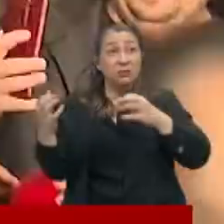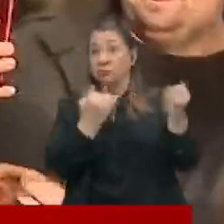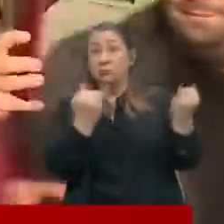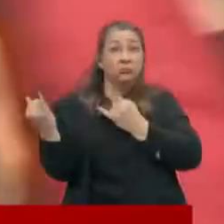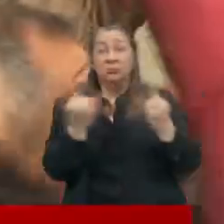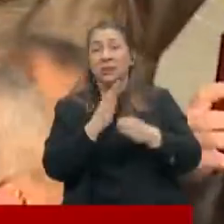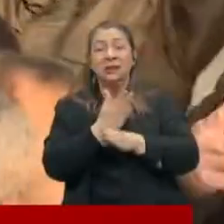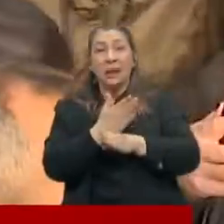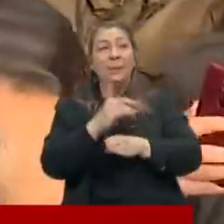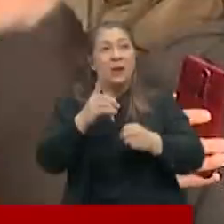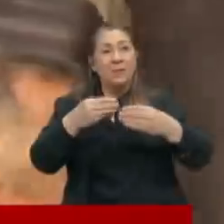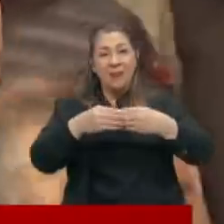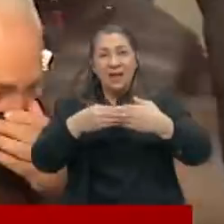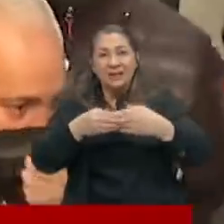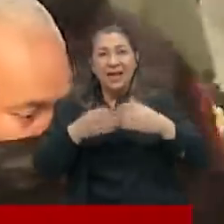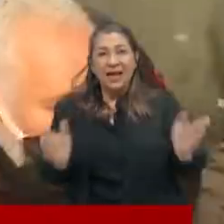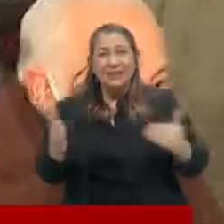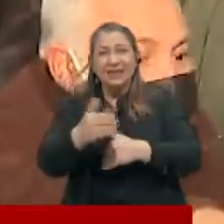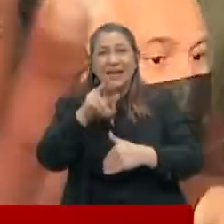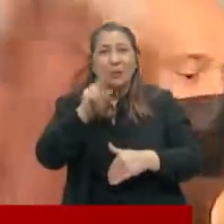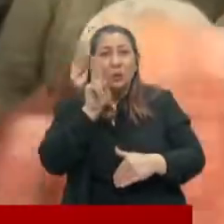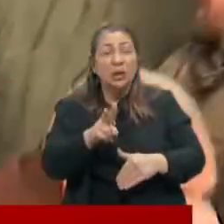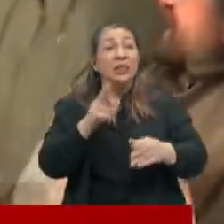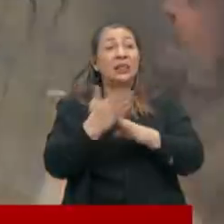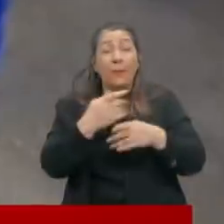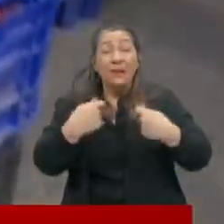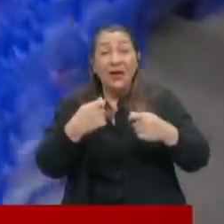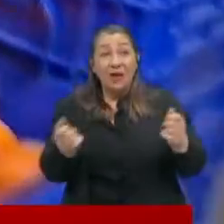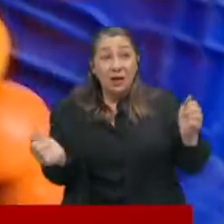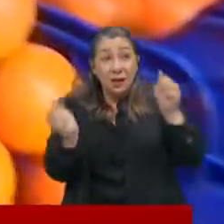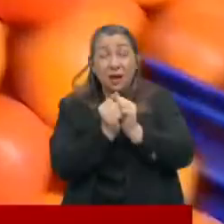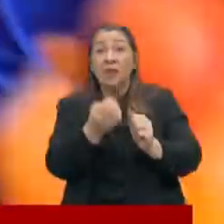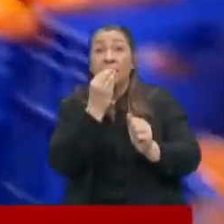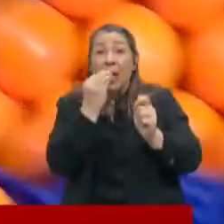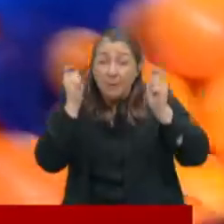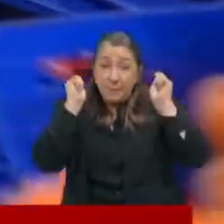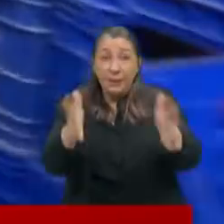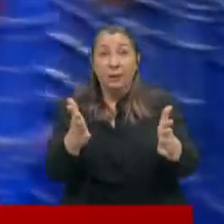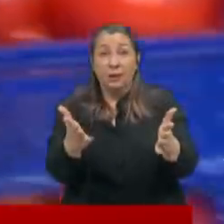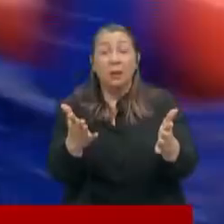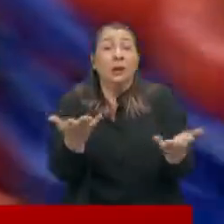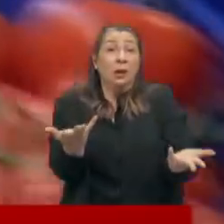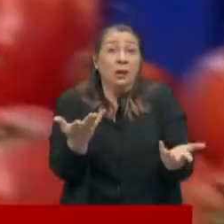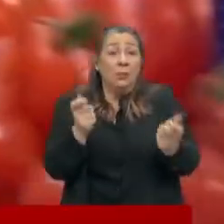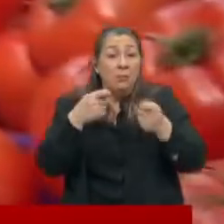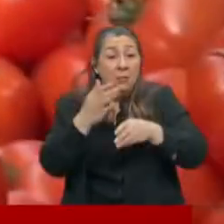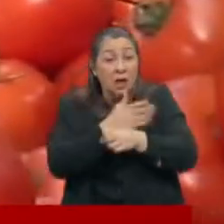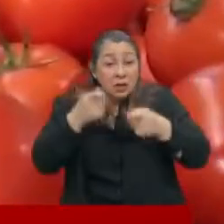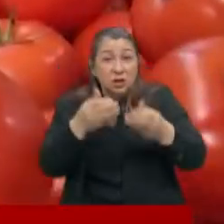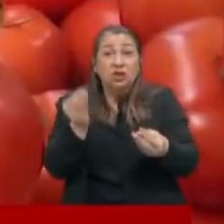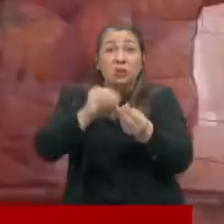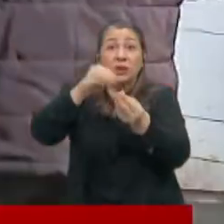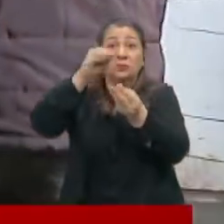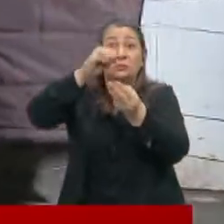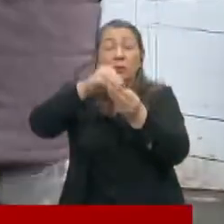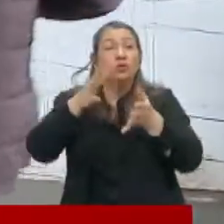gerginliğin sebebi bir plastik kasa gibi görünse de neden masraflarla birlikte artan gıda fiyatları aslında. Maliyetlerin zam olarak